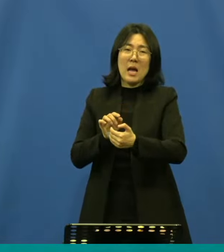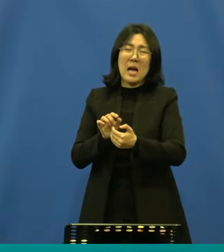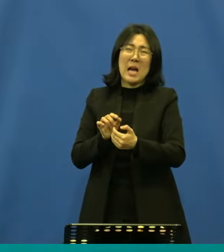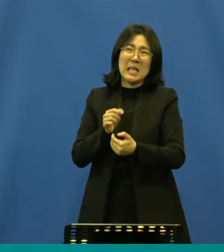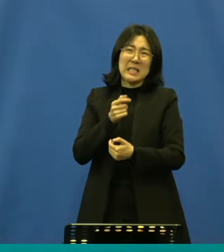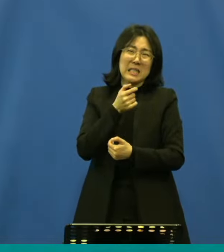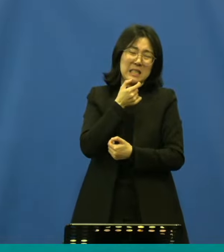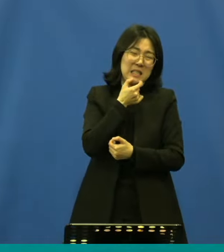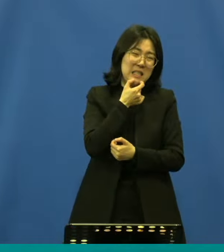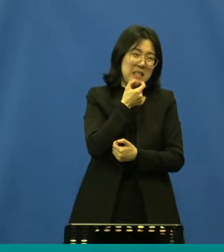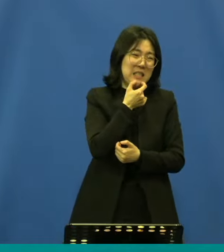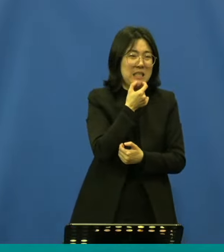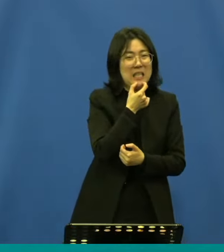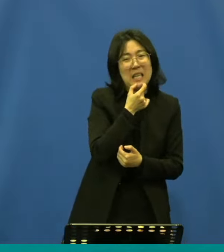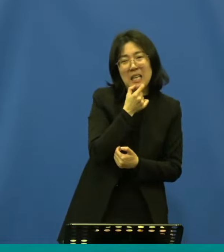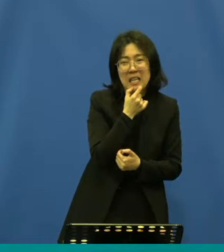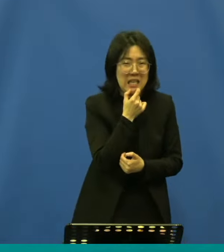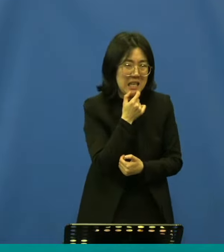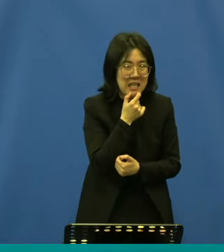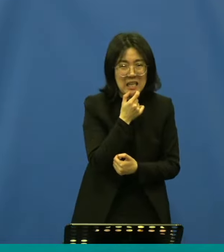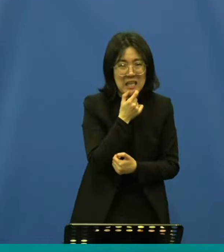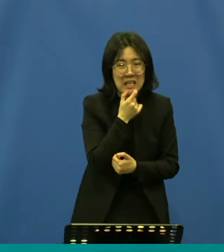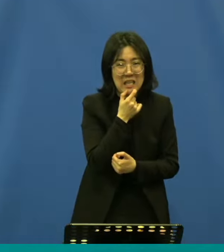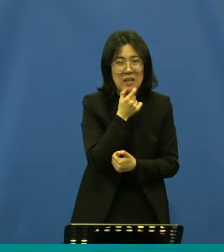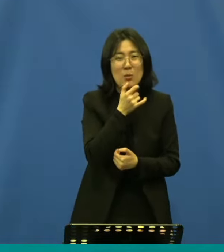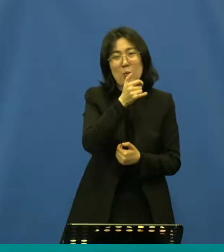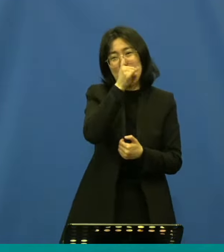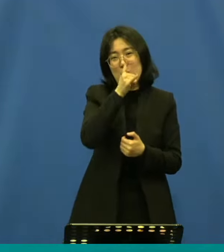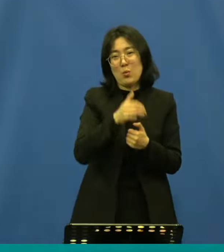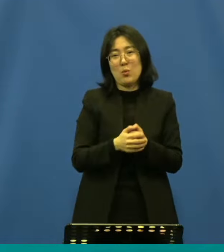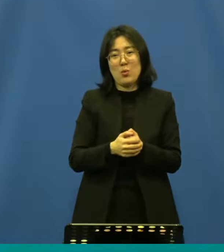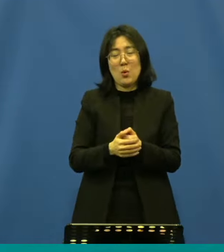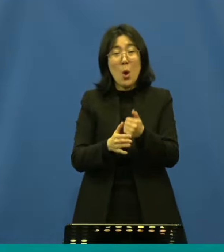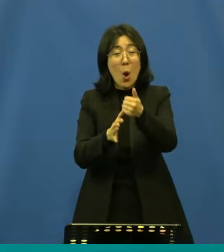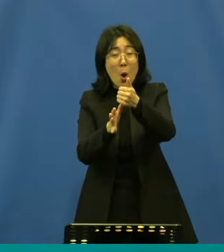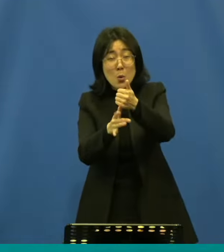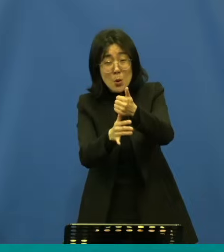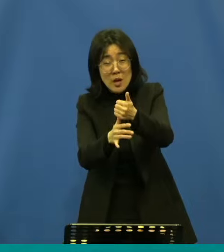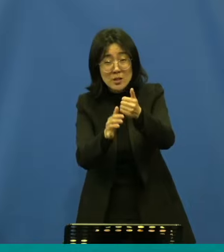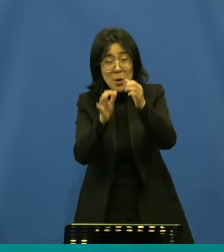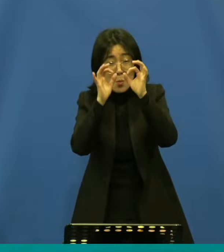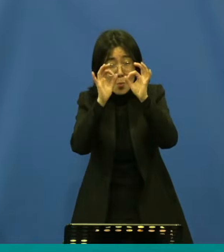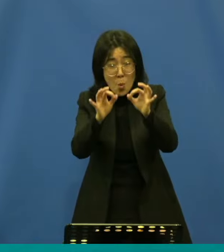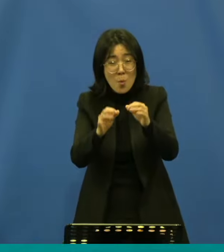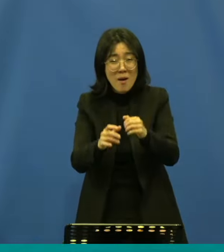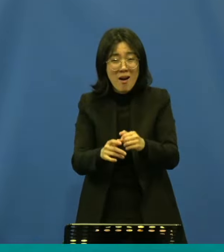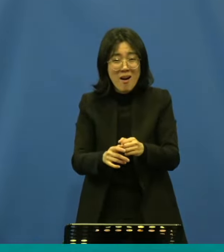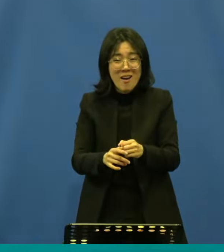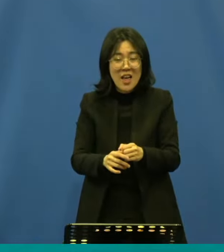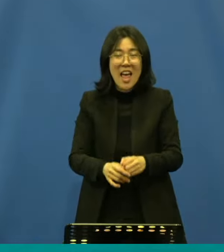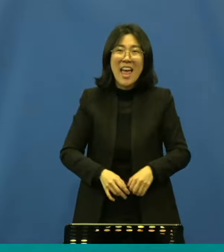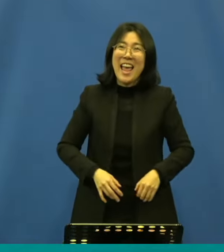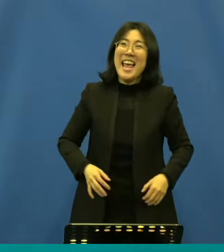거예요. 그래서 우리는 요나서 내내 그는 기꺼이 하는 모습을 찾아보기 어려워요.